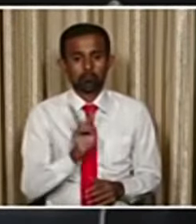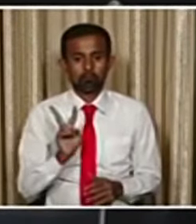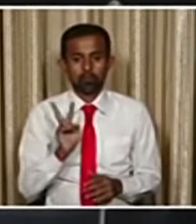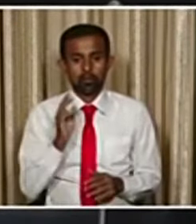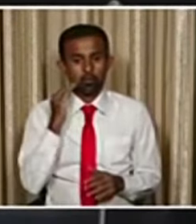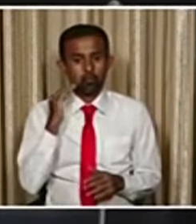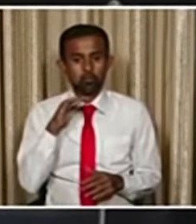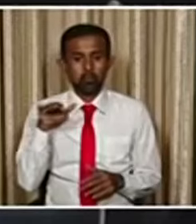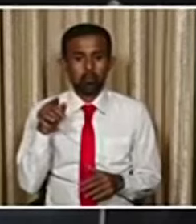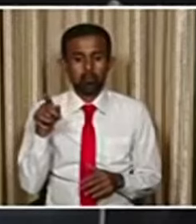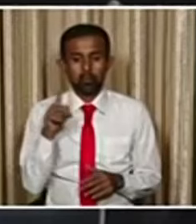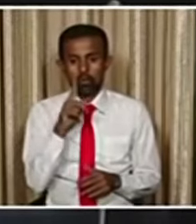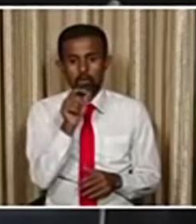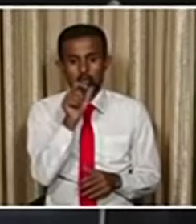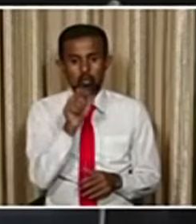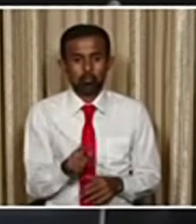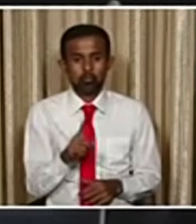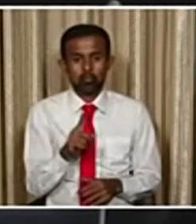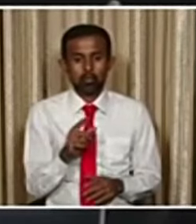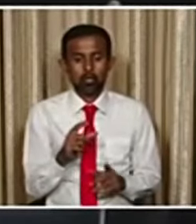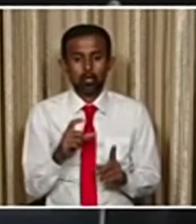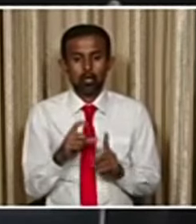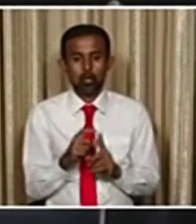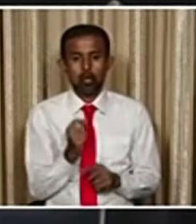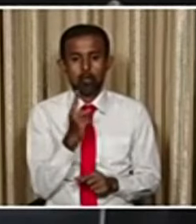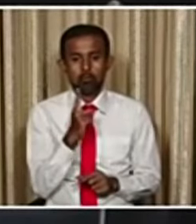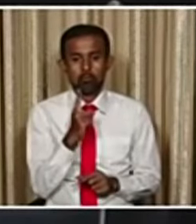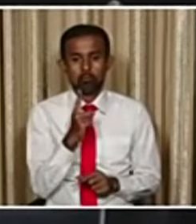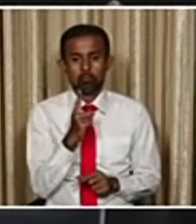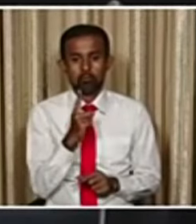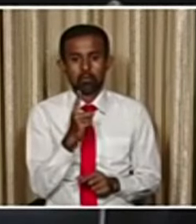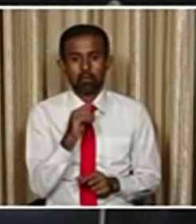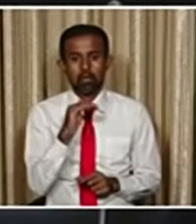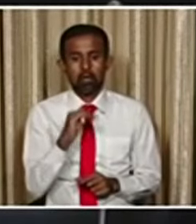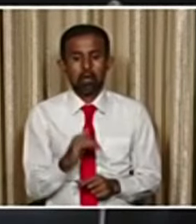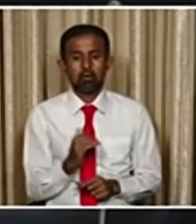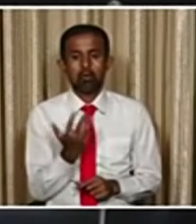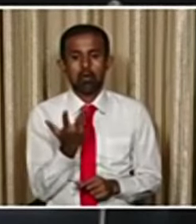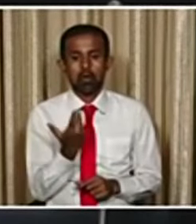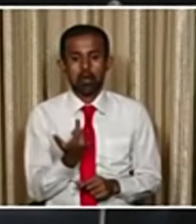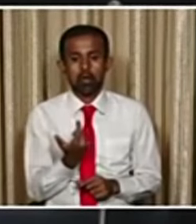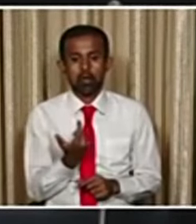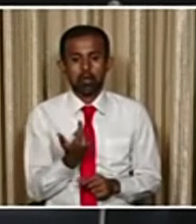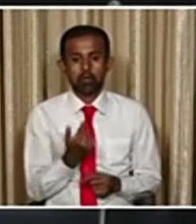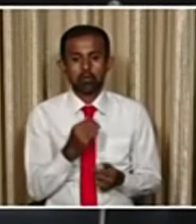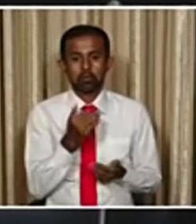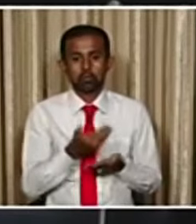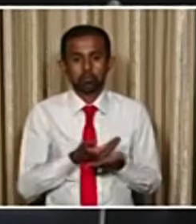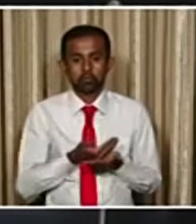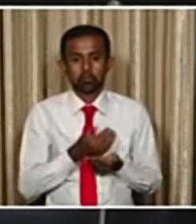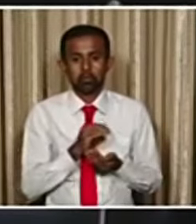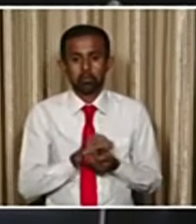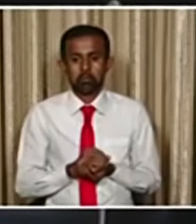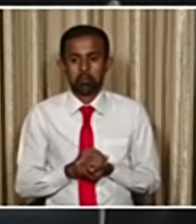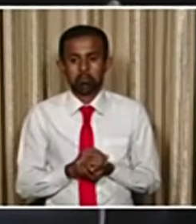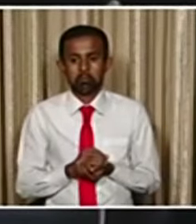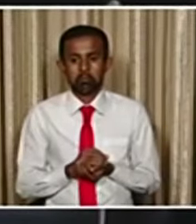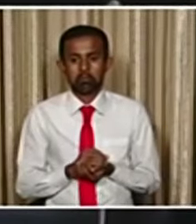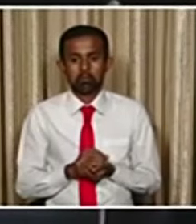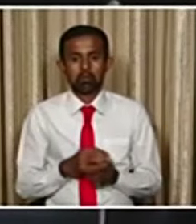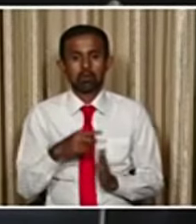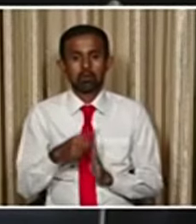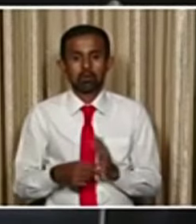වන ජනතාවට එක පුද්ගලයෙකුට එක ඩොලරයකටත් වඩා අඩු ප්‍රමාණයක් තමයි රිසර්ව් එකක් හැටියට තිබුණේ. කොහොමද රටක්